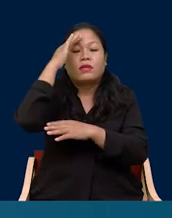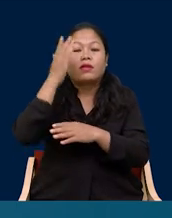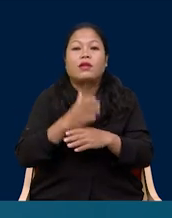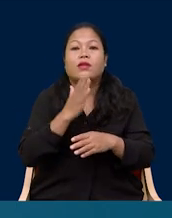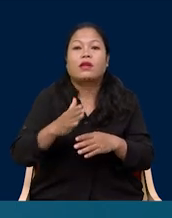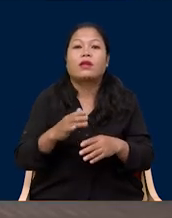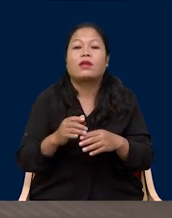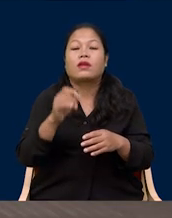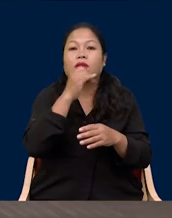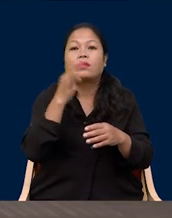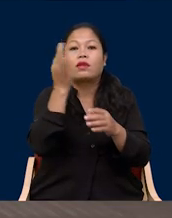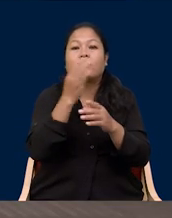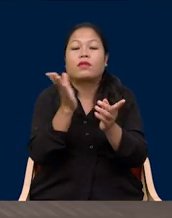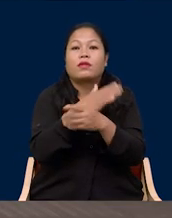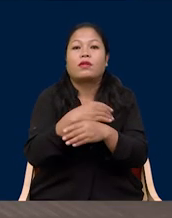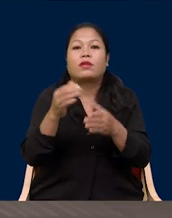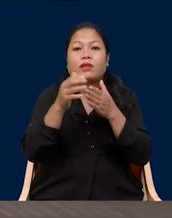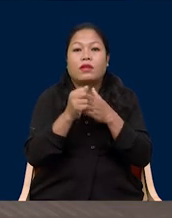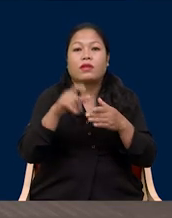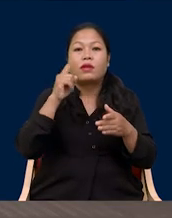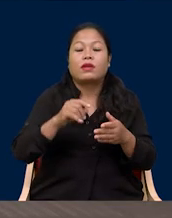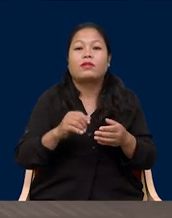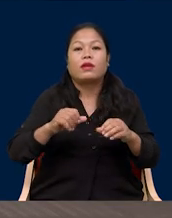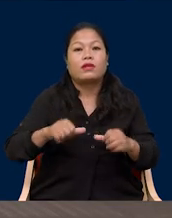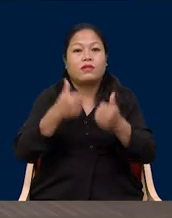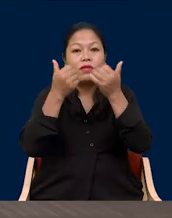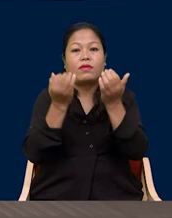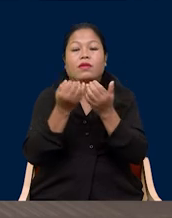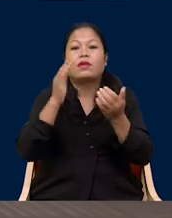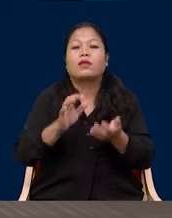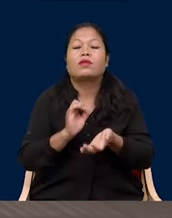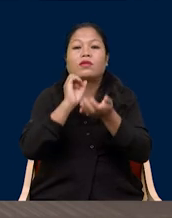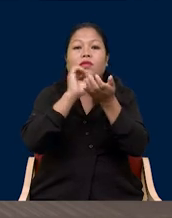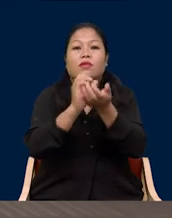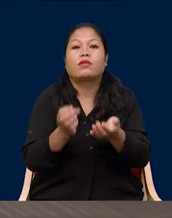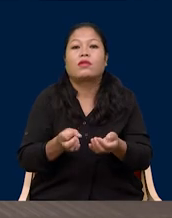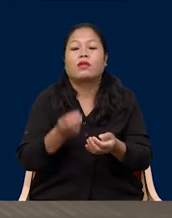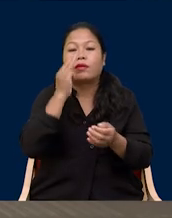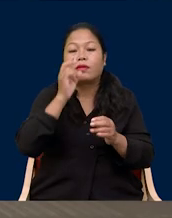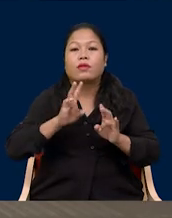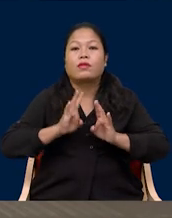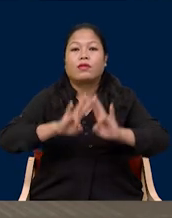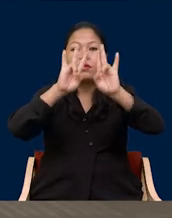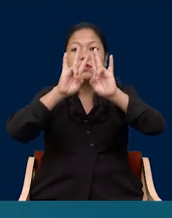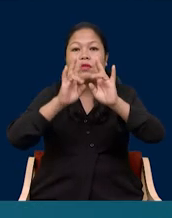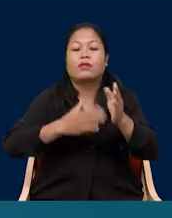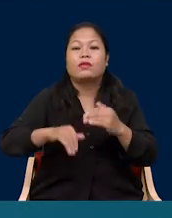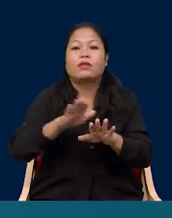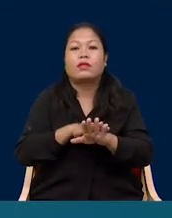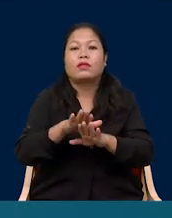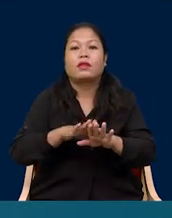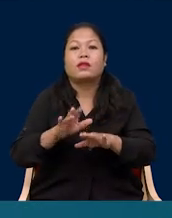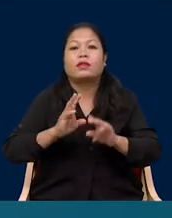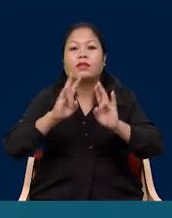र जनतालाई जलवायु सम्मेलनको नेतृत्व र यसलाई सफल बनाउन गरेको योगदानका लागि पनि शुभकामना.